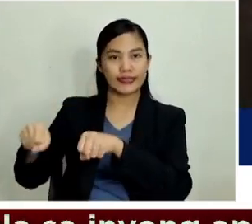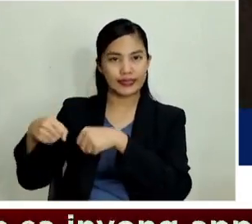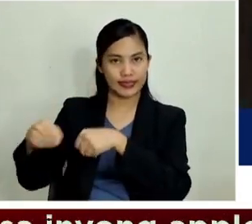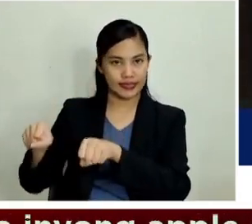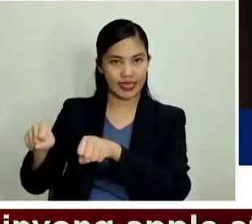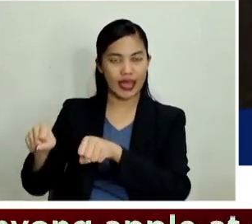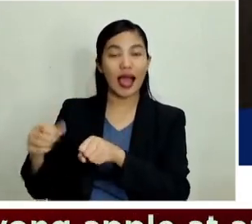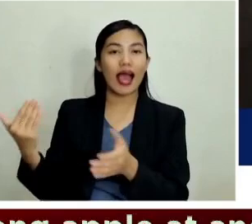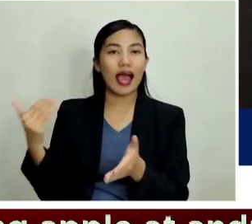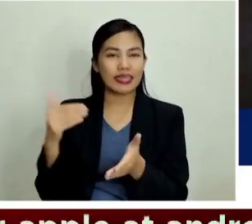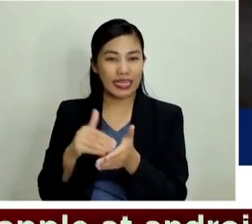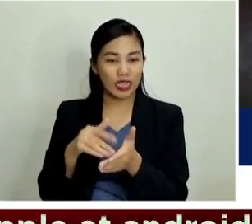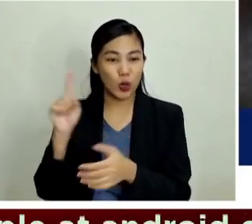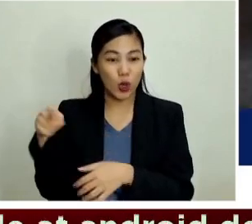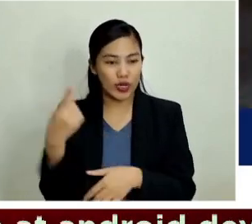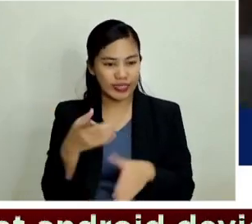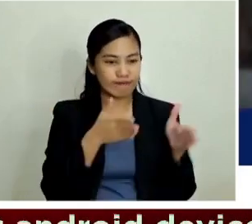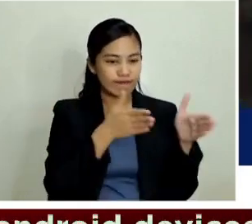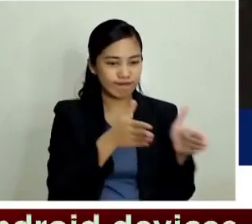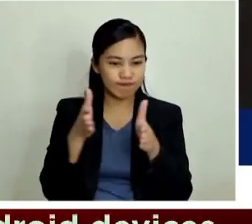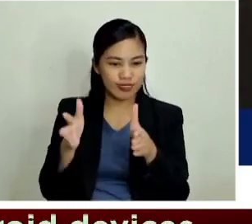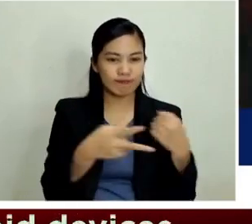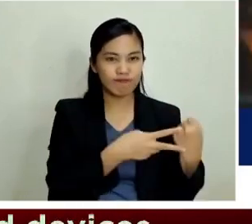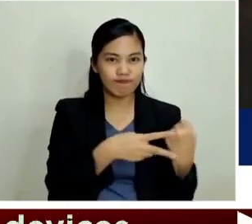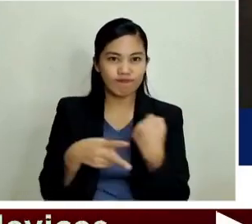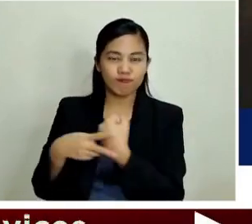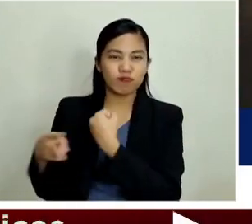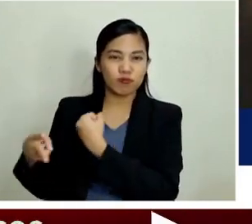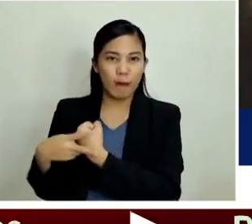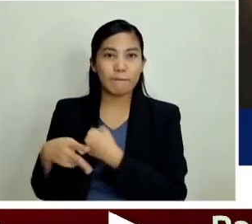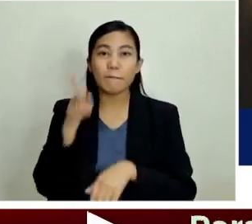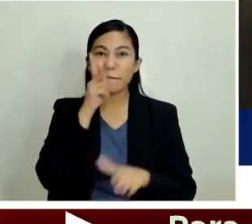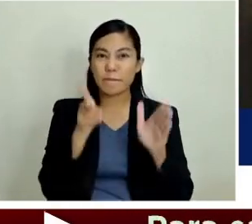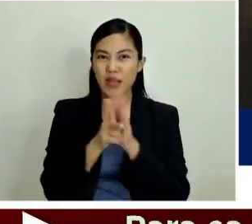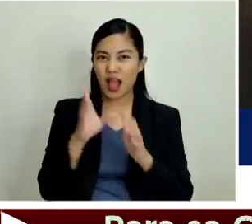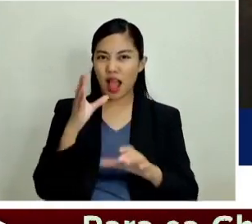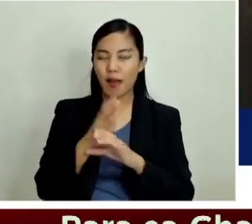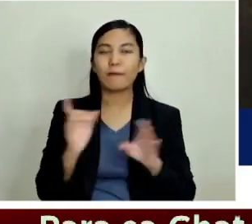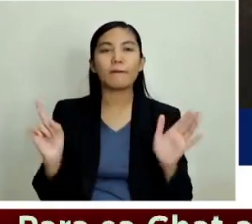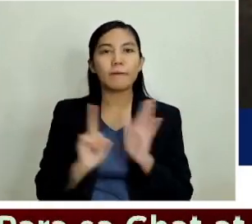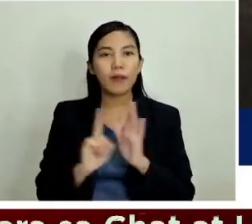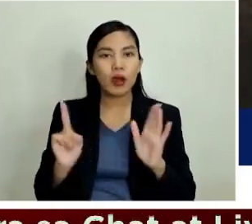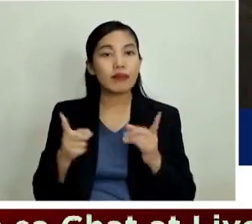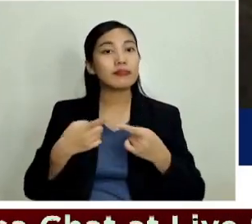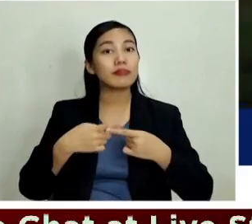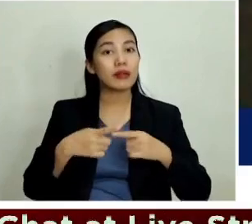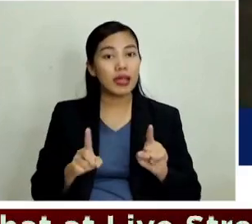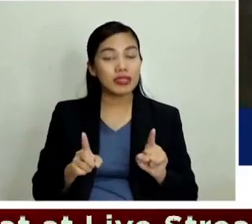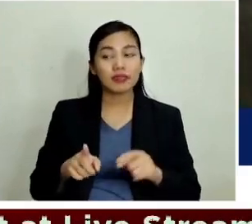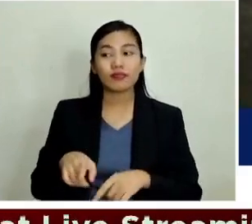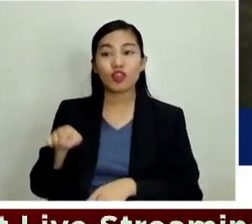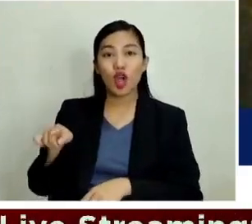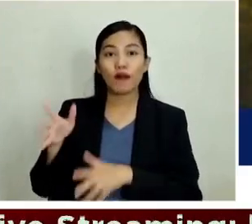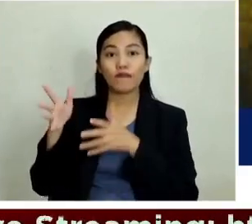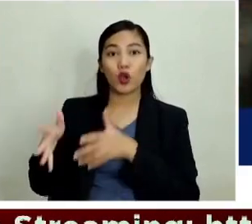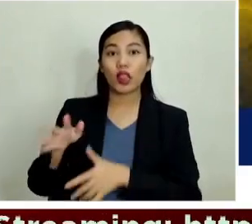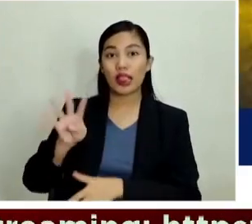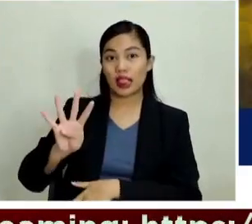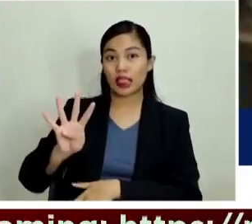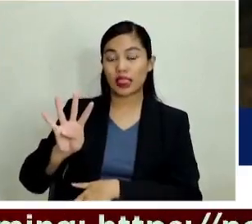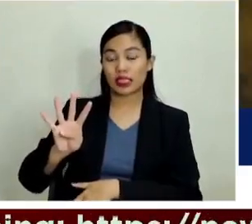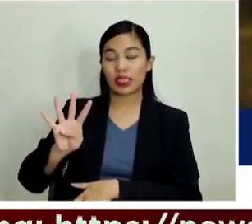exclusive ang mga linya na ito at hindi pwede dumaan dyan ang mga pribadong sakyan. Ngayon, yung natitirang apat na linya dyan sa